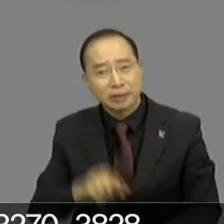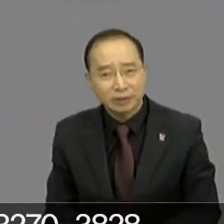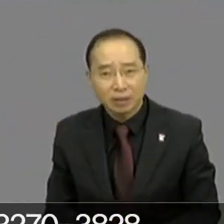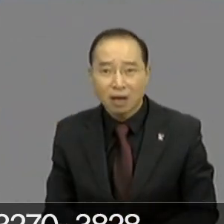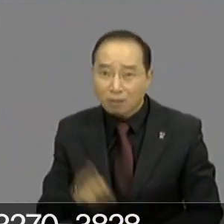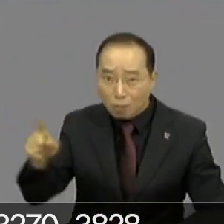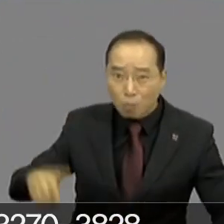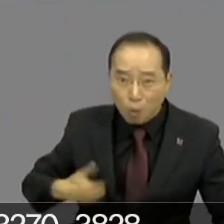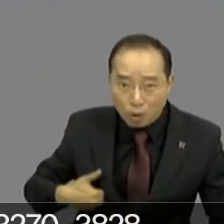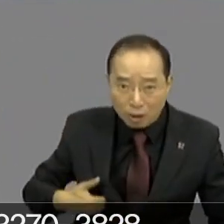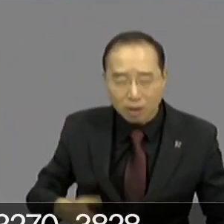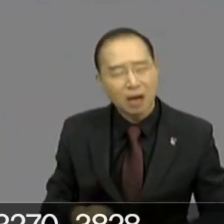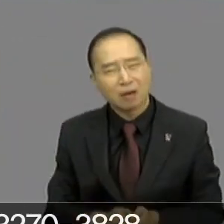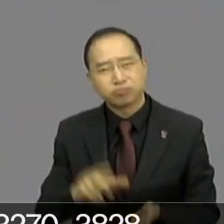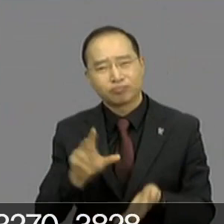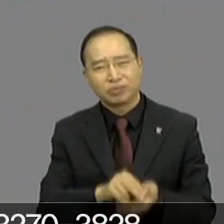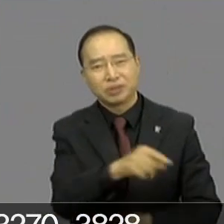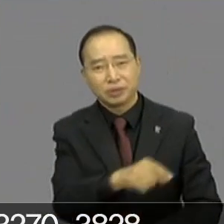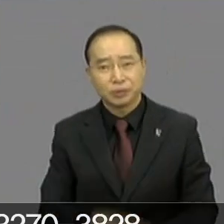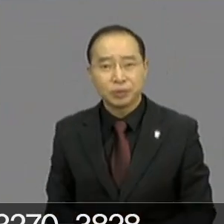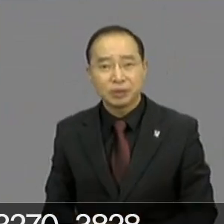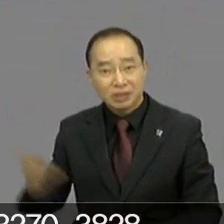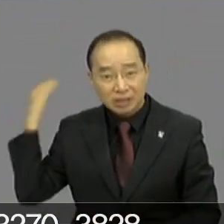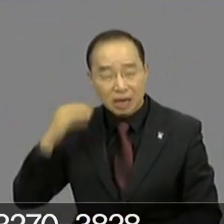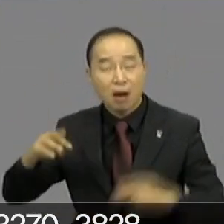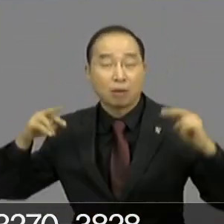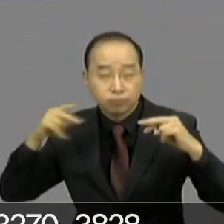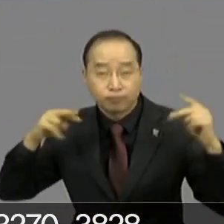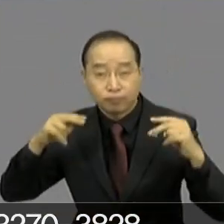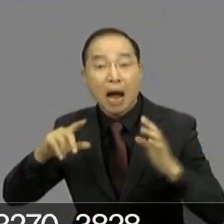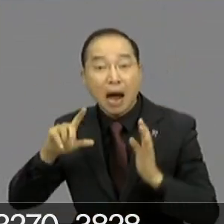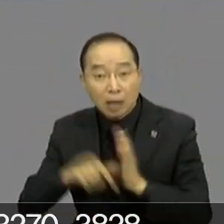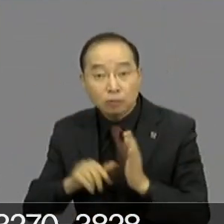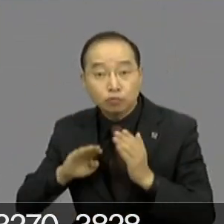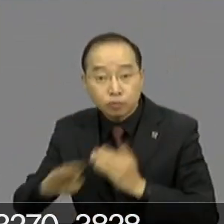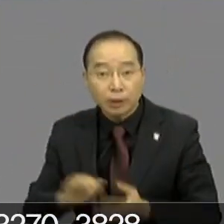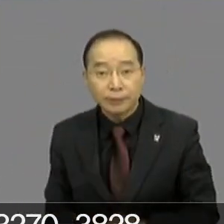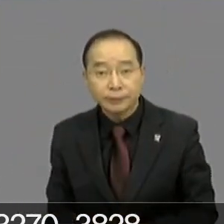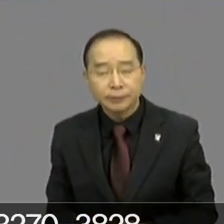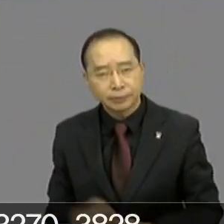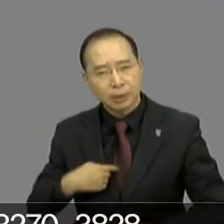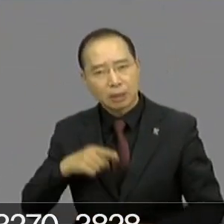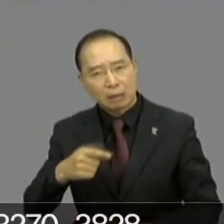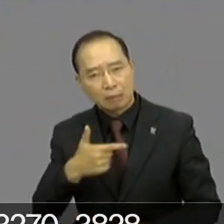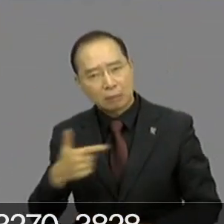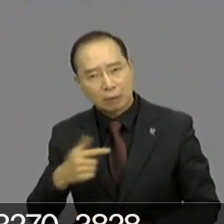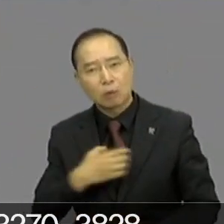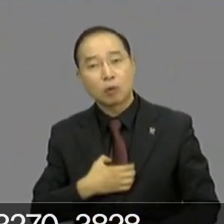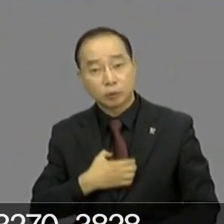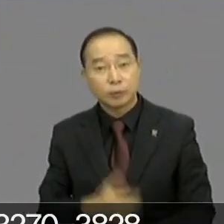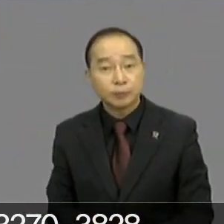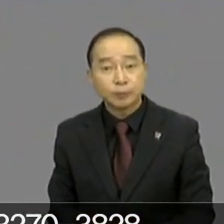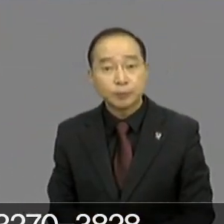그러면 보시는게 문제구요 지난번 또 나오고 난 다음에 아니 저는 이게 굉장히 걱정이에요